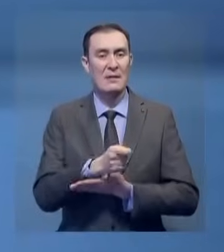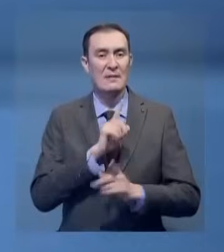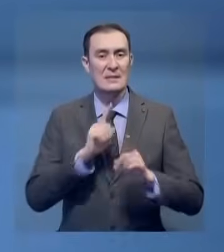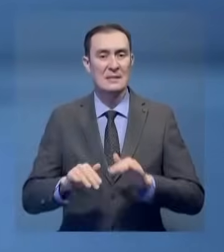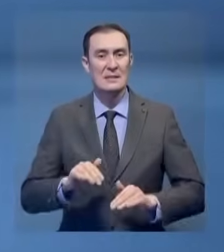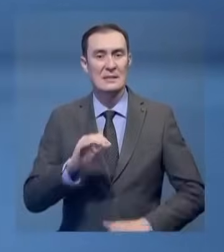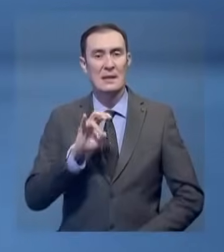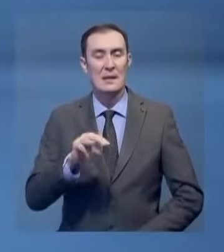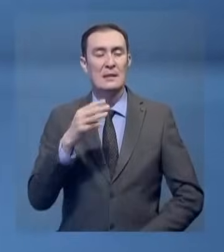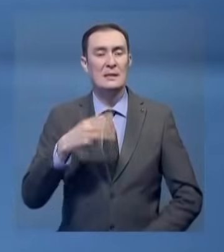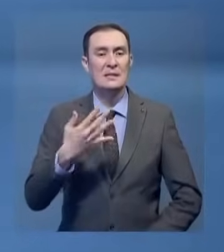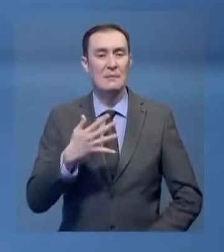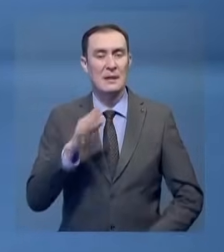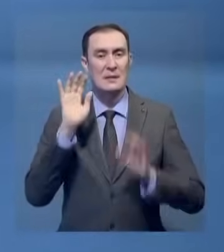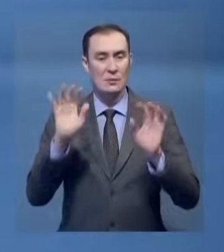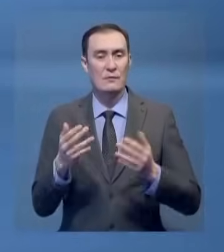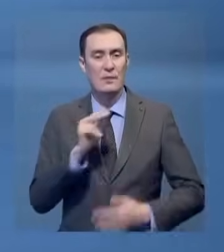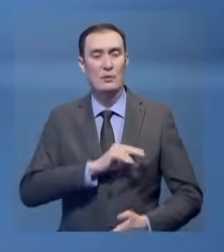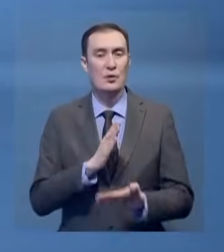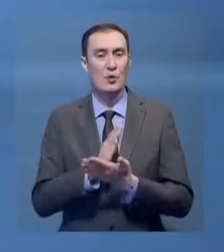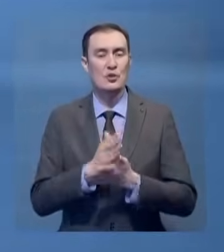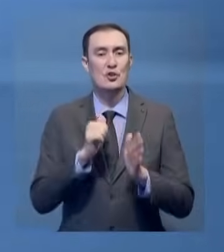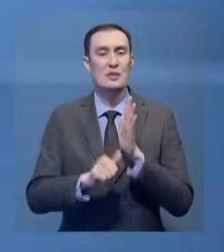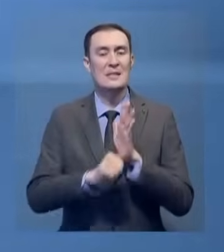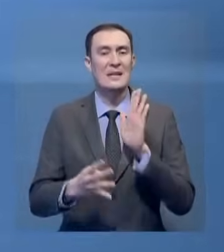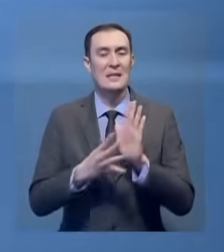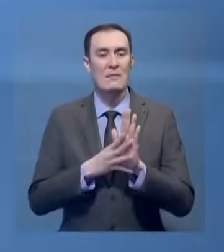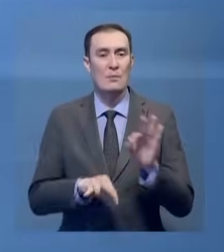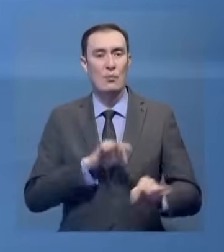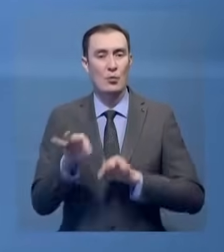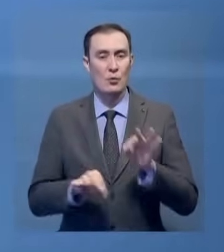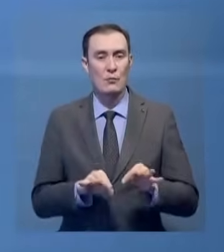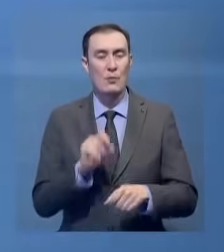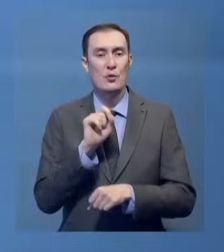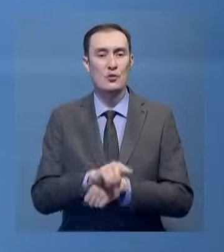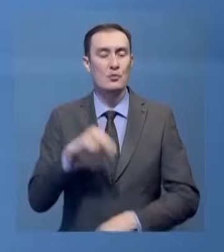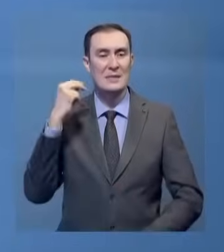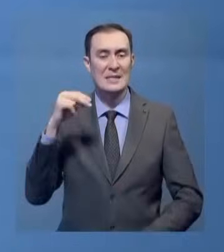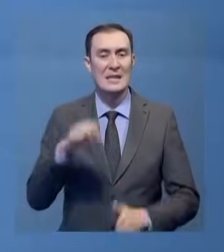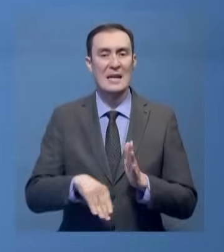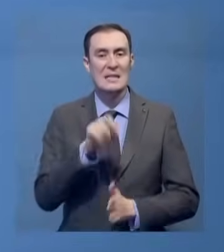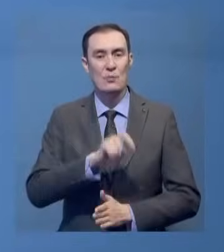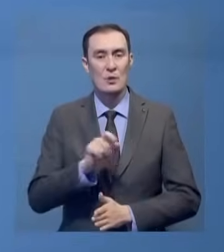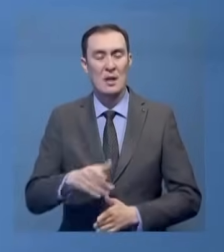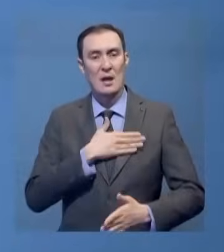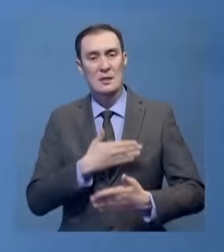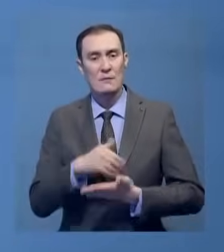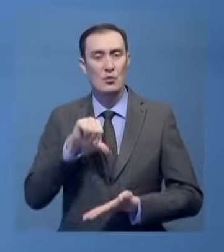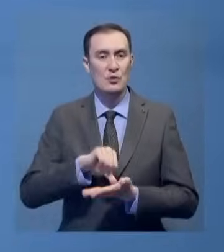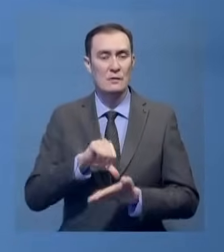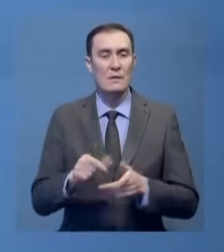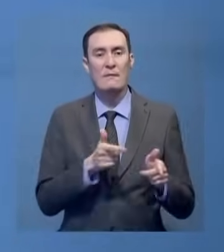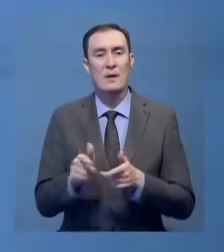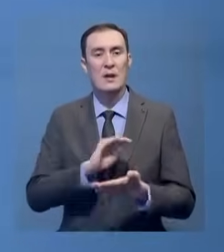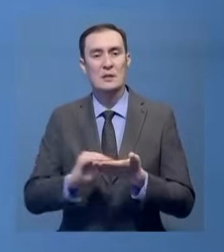Сенат 35 законов. Сейчас в работе находится 69 законопроектов. По поручению президента депутаты активно участвуют